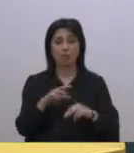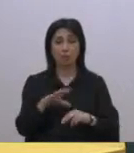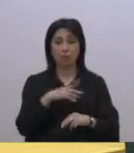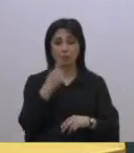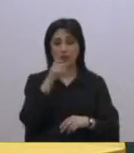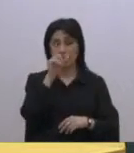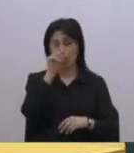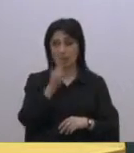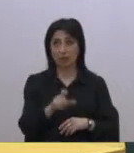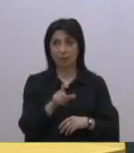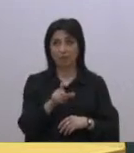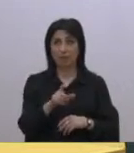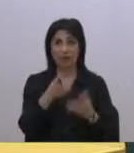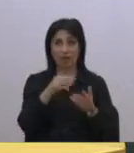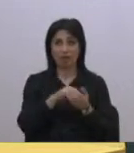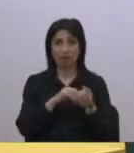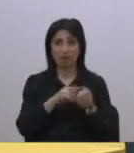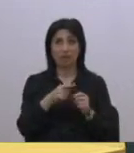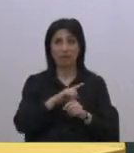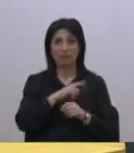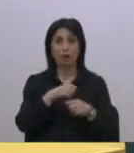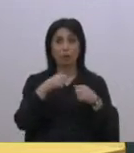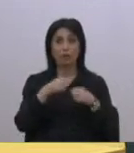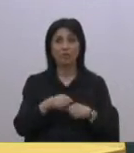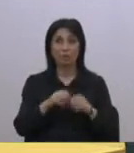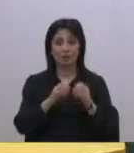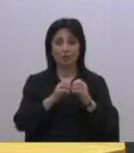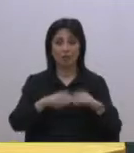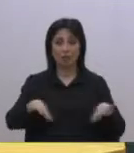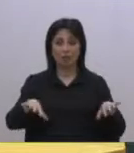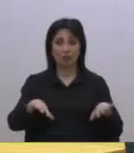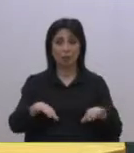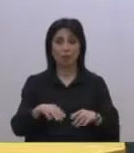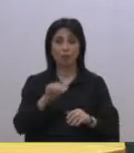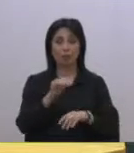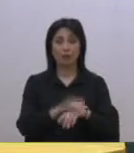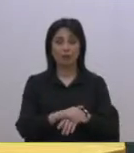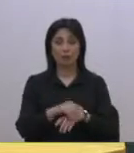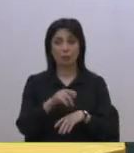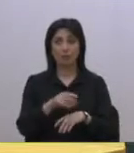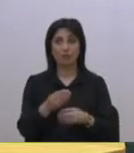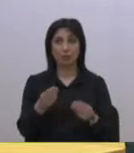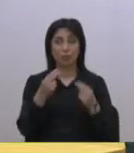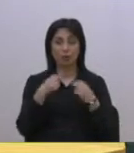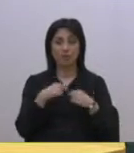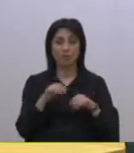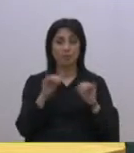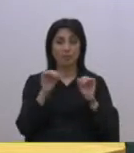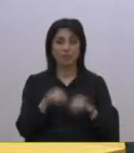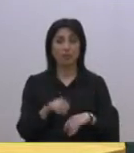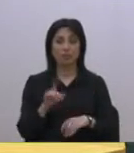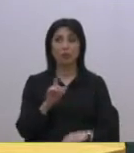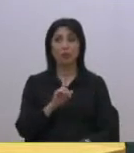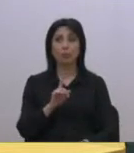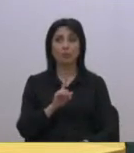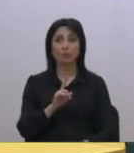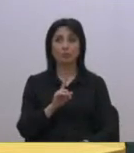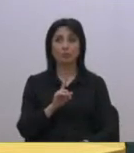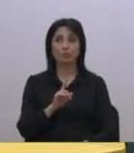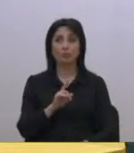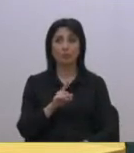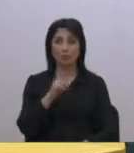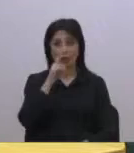ერთი ადამიანის ხელში, ეს ძალაუფლება დაიშლებოდა და ფაქტობრივად მოგვეცემოდა საშუალება, რომ